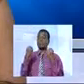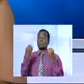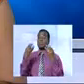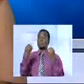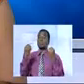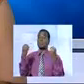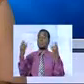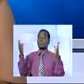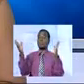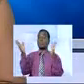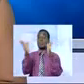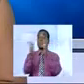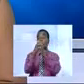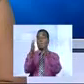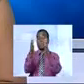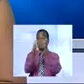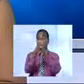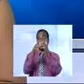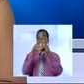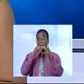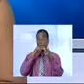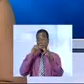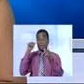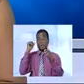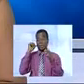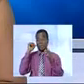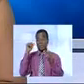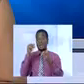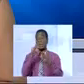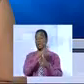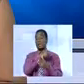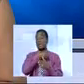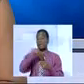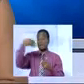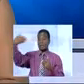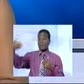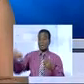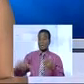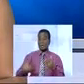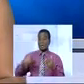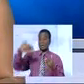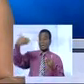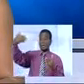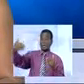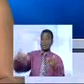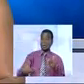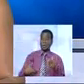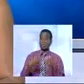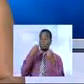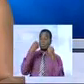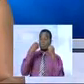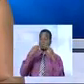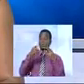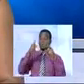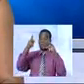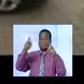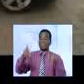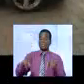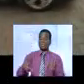du président Paul Biya au chef de l'État ivoirien. Compte rendu d'audience, Jérôme Kofi